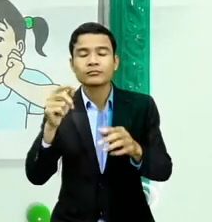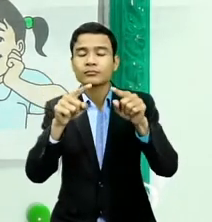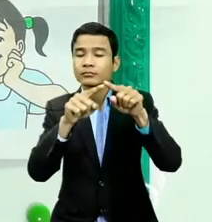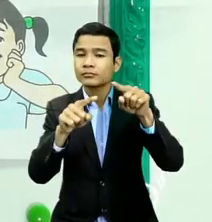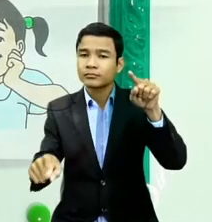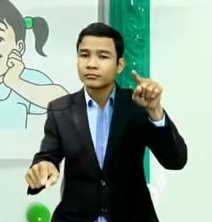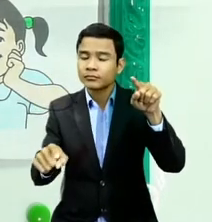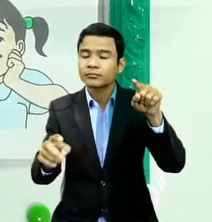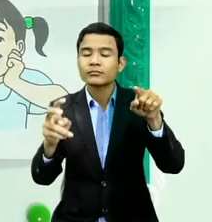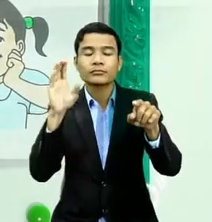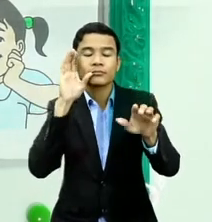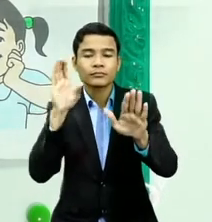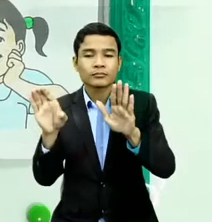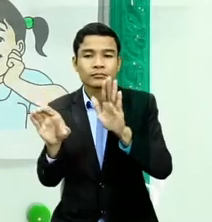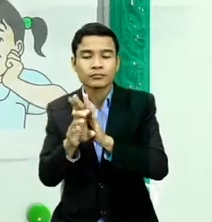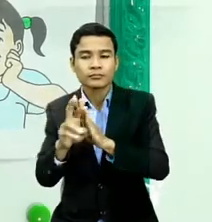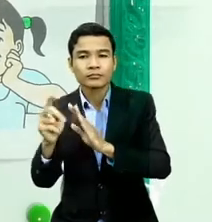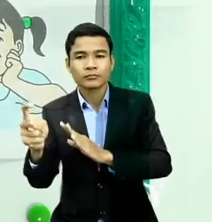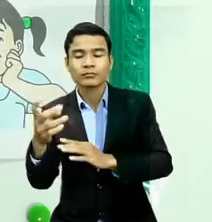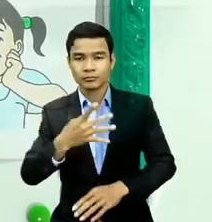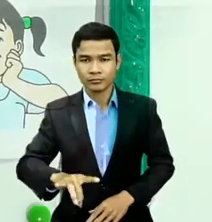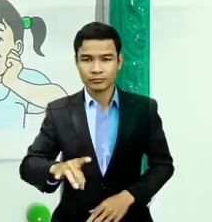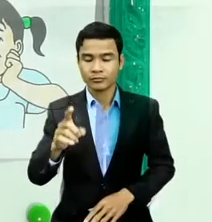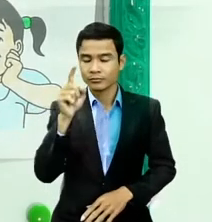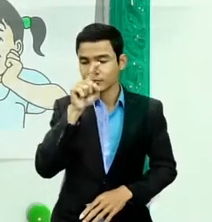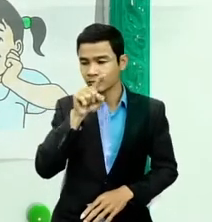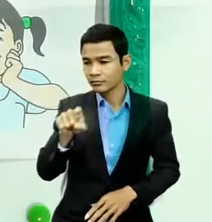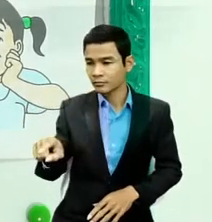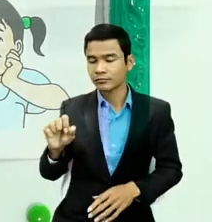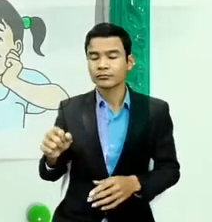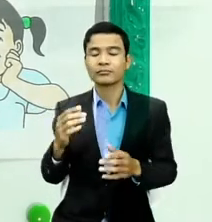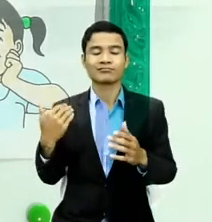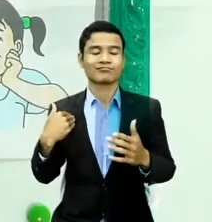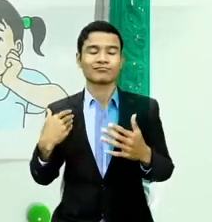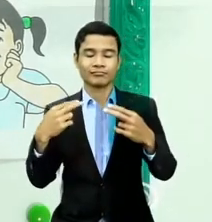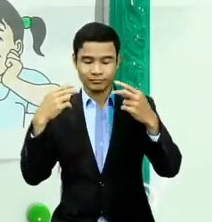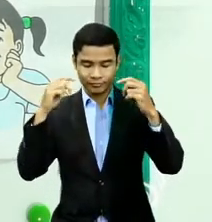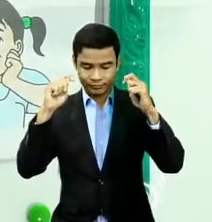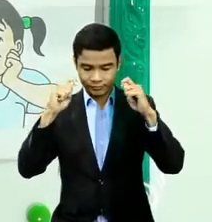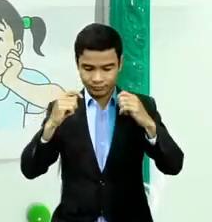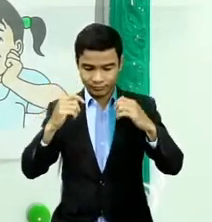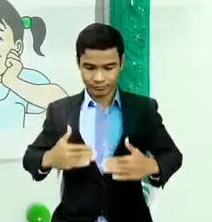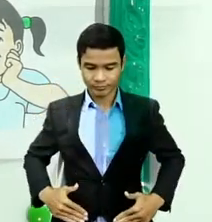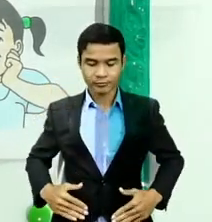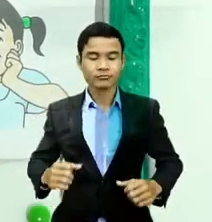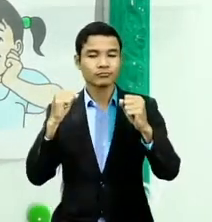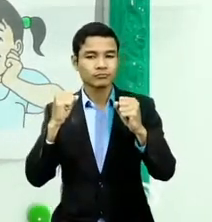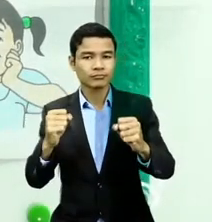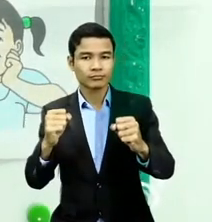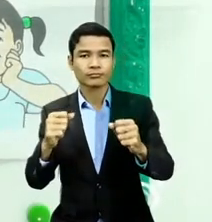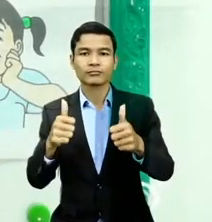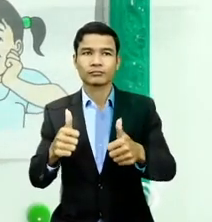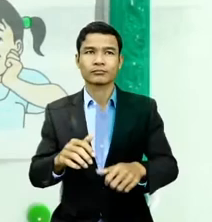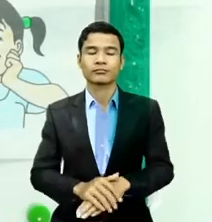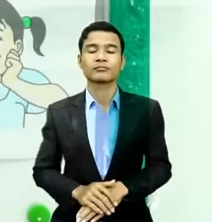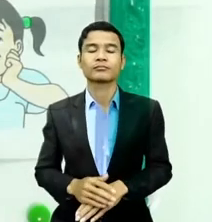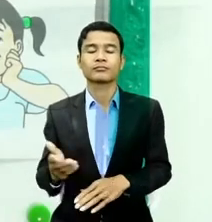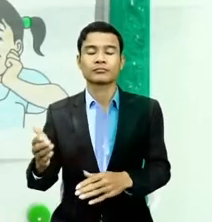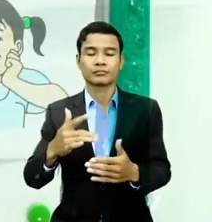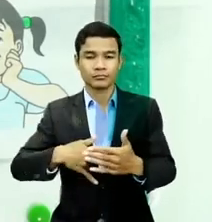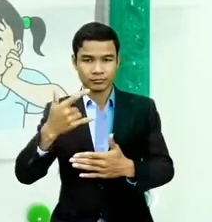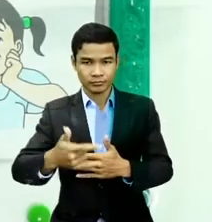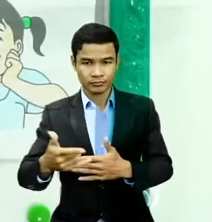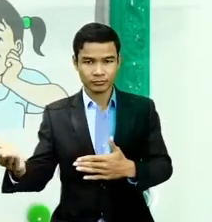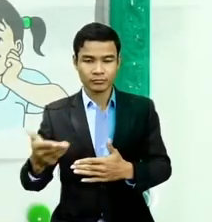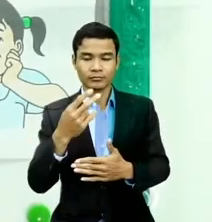rút khó con chá để xa tay dân khánh miến quạt miến riêng cài móm muôn này con nó chá tập bắn tập tự tiện